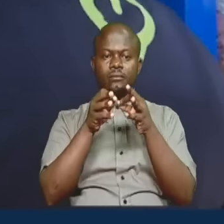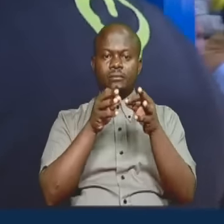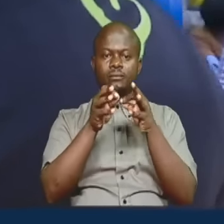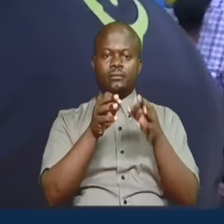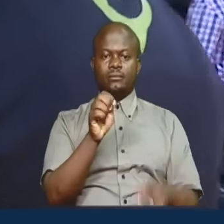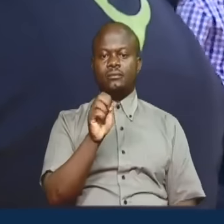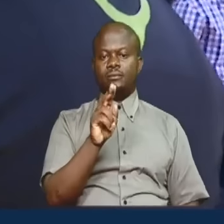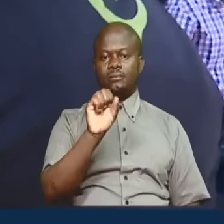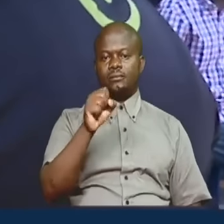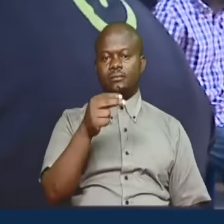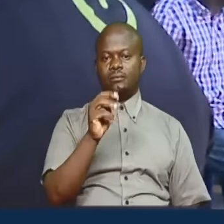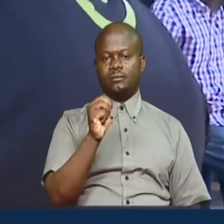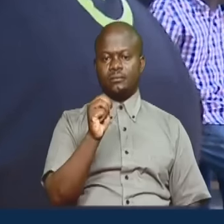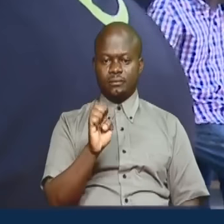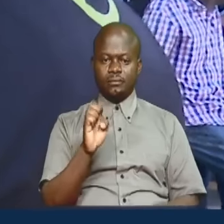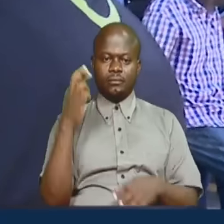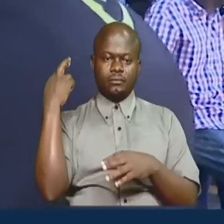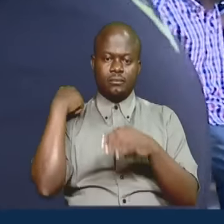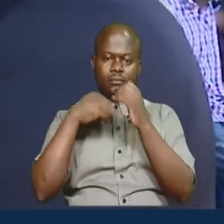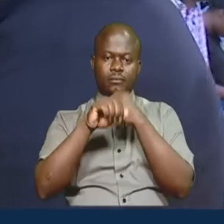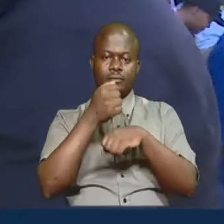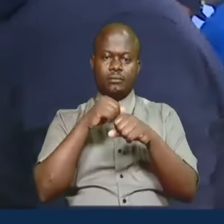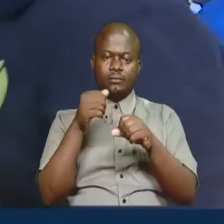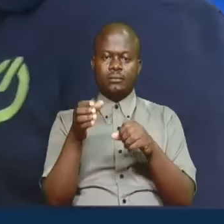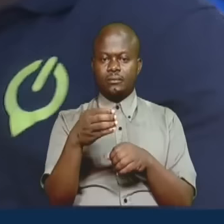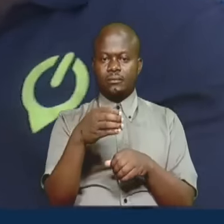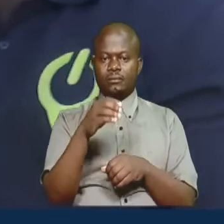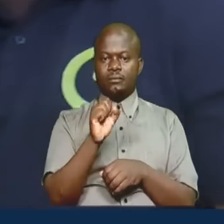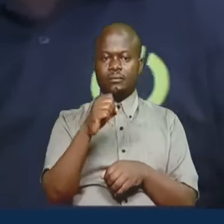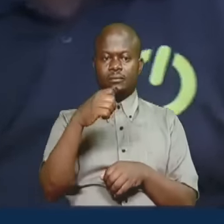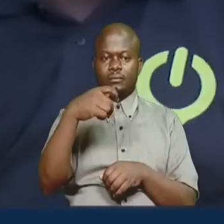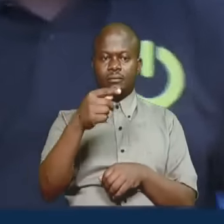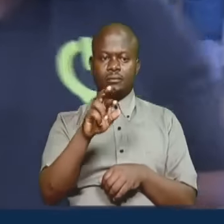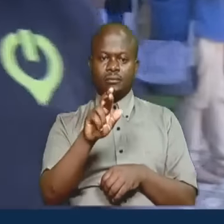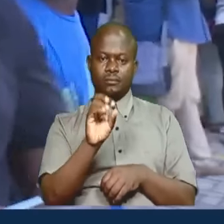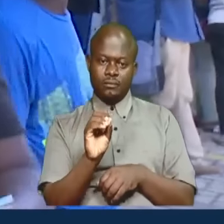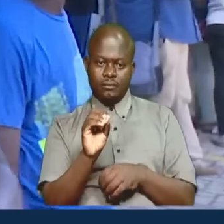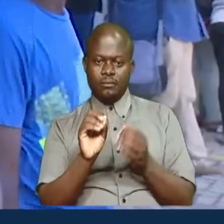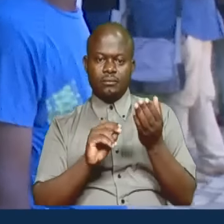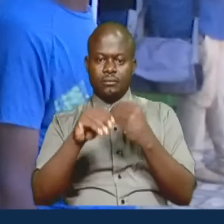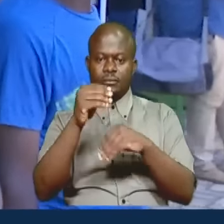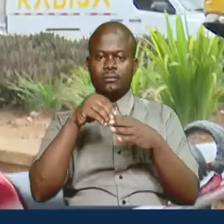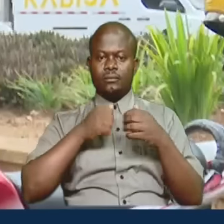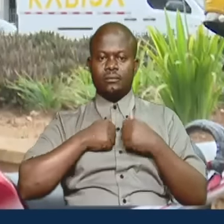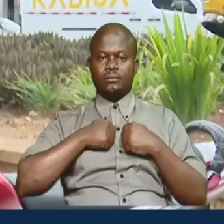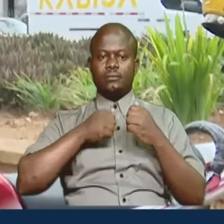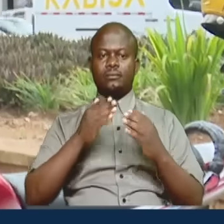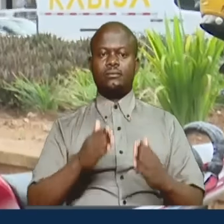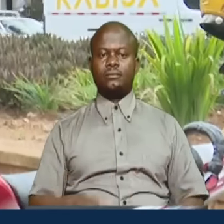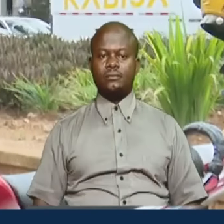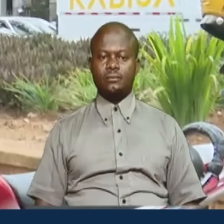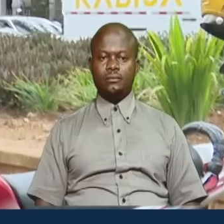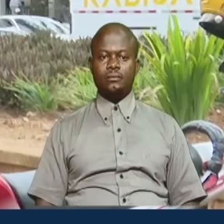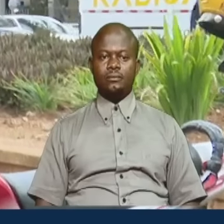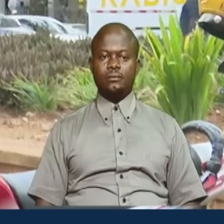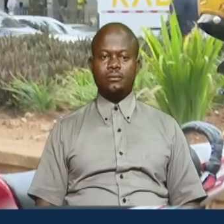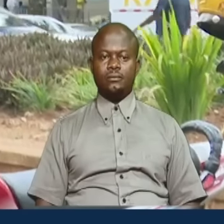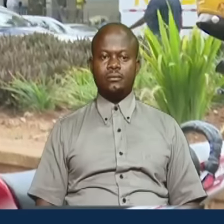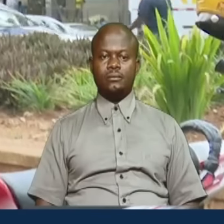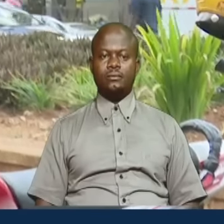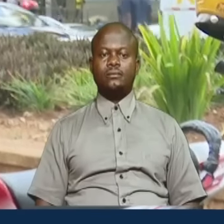Tuyishime Muzamini ushinzwe ibikorwa muri societe Siplo icuruza moto z'amashanyarazi mu Rwanda. So nibwo gahunda twazanye